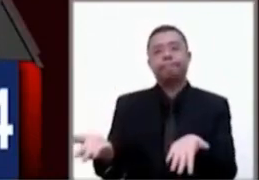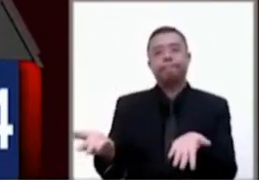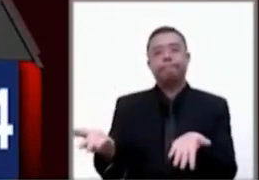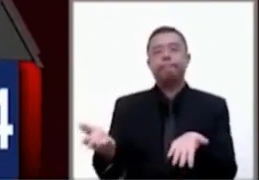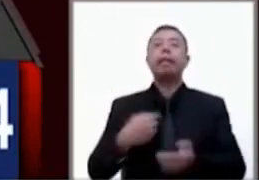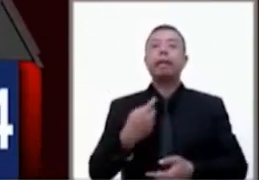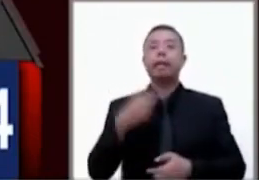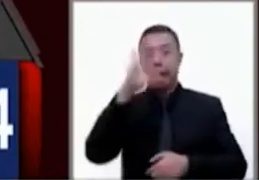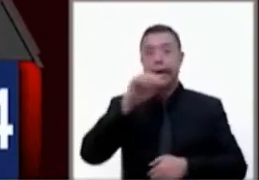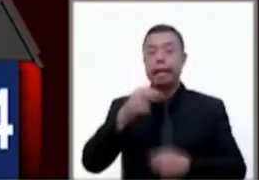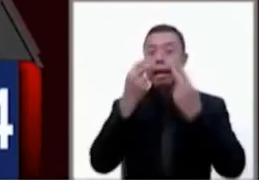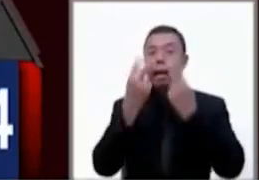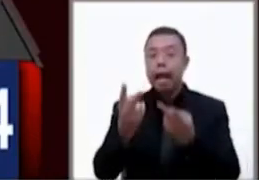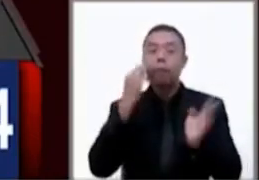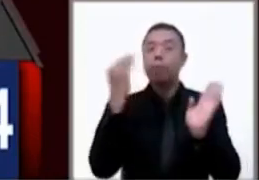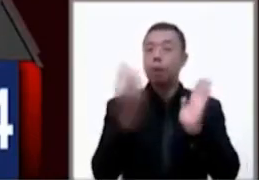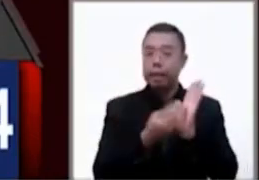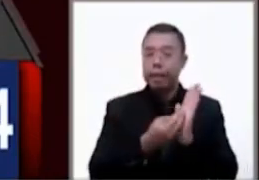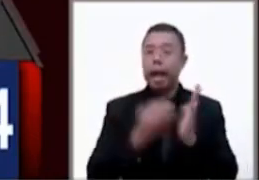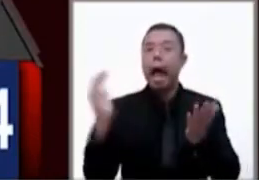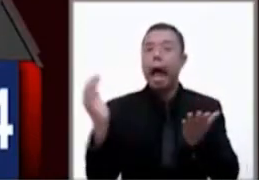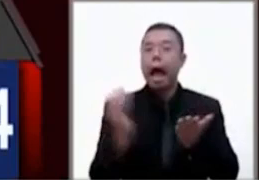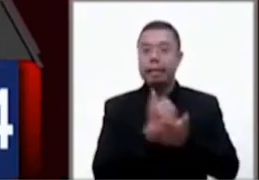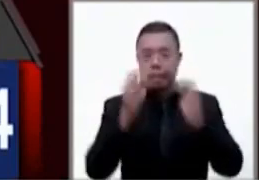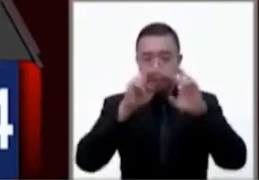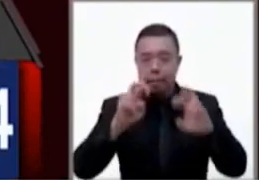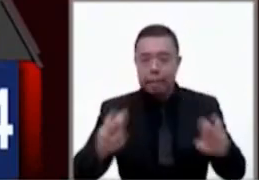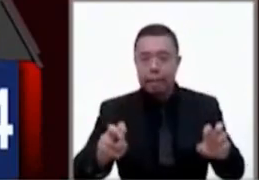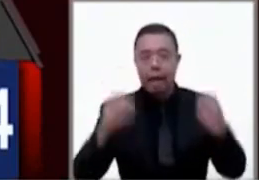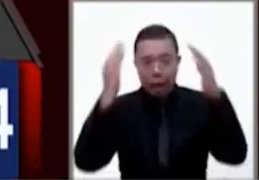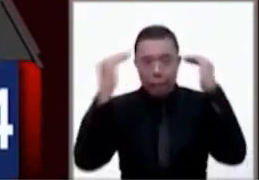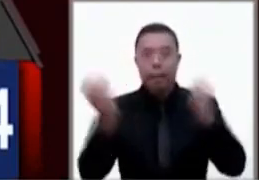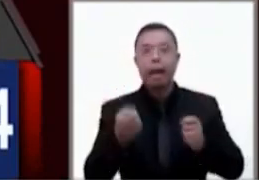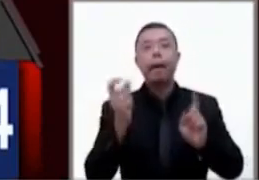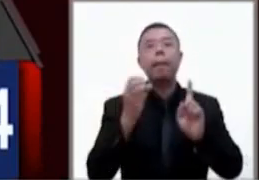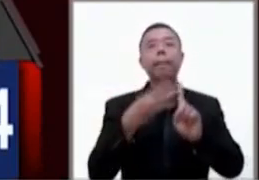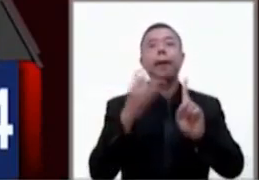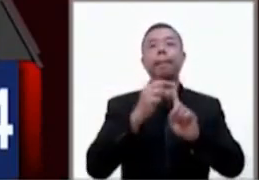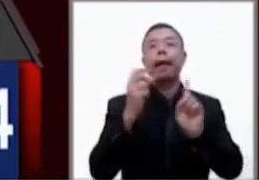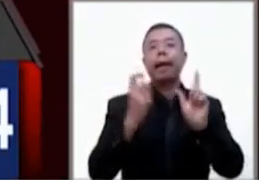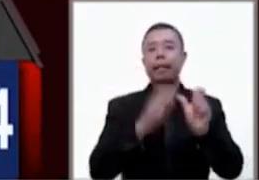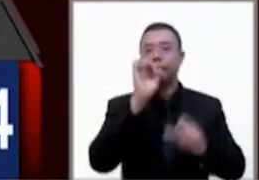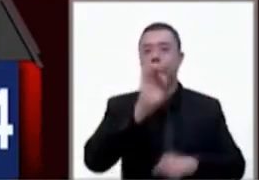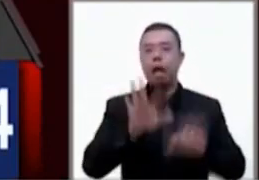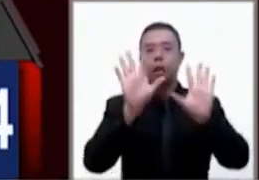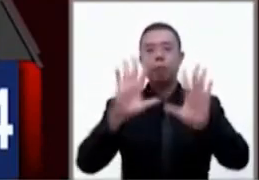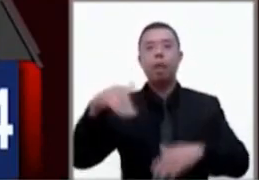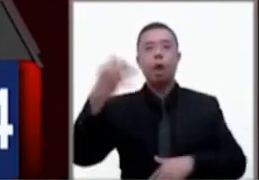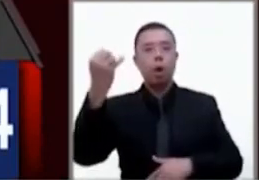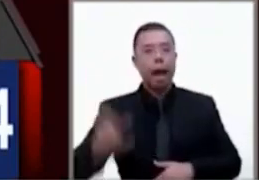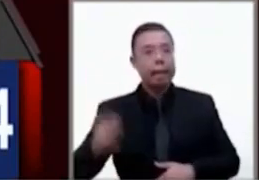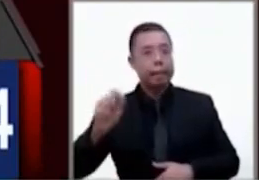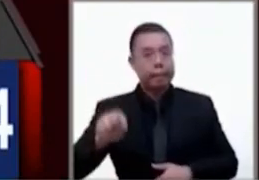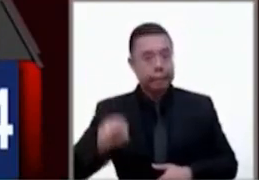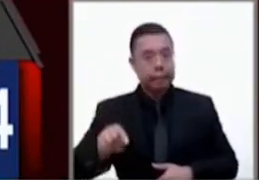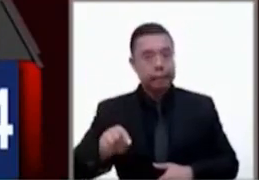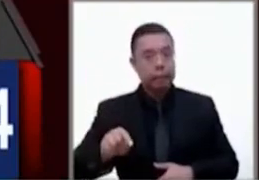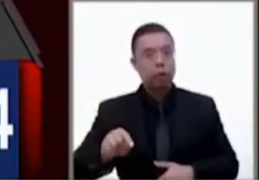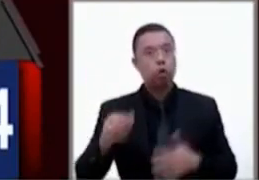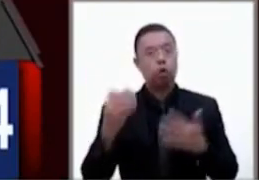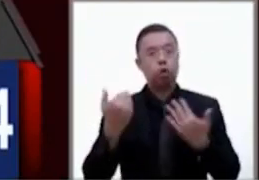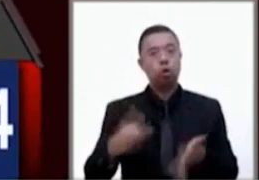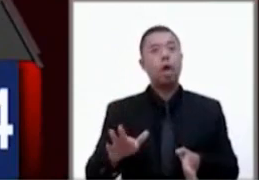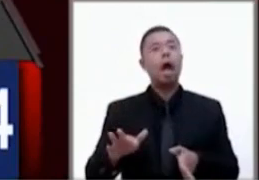Hari ini kita menyaksikan bukti bahwa hasil sensus pertanian BPS menunjukkan bahwa 10 tahun terakhir ini